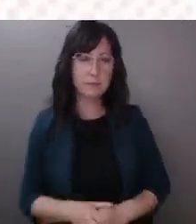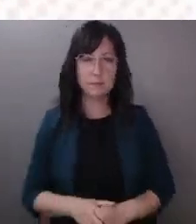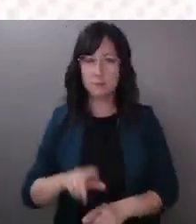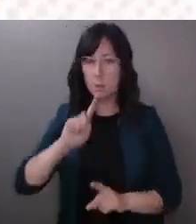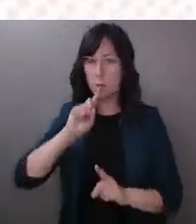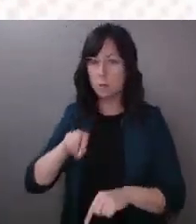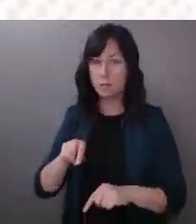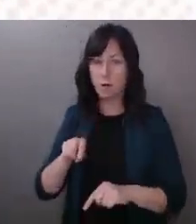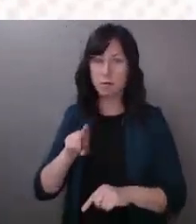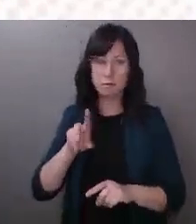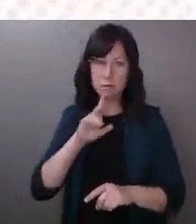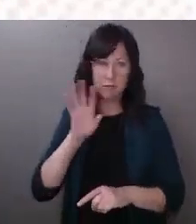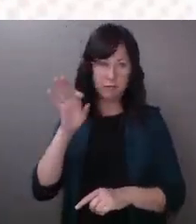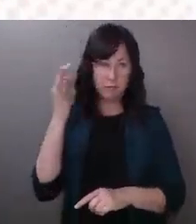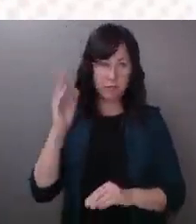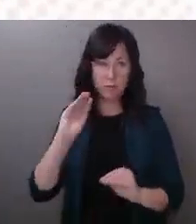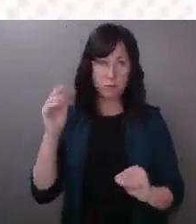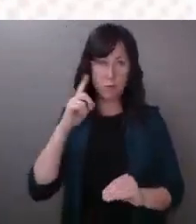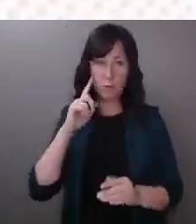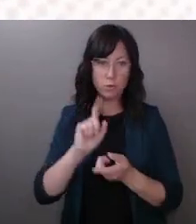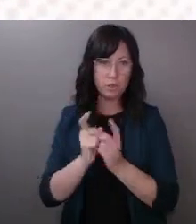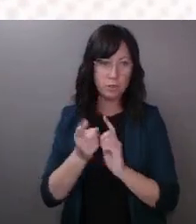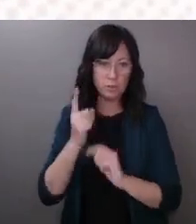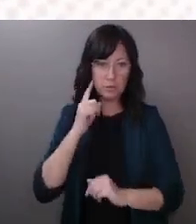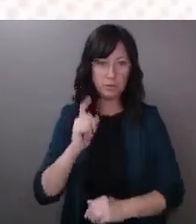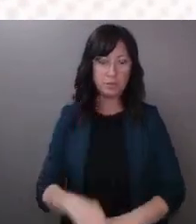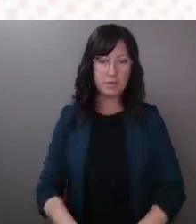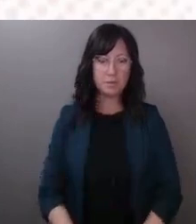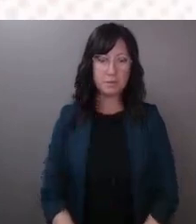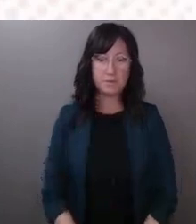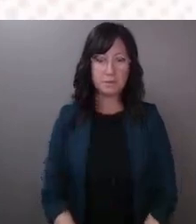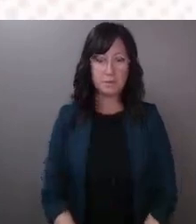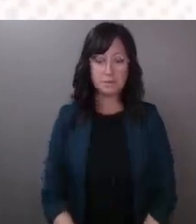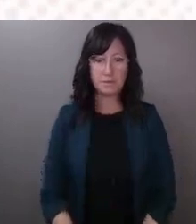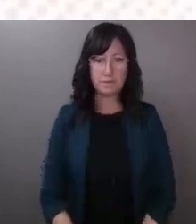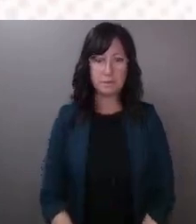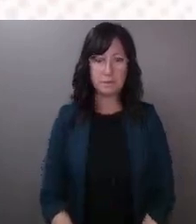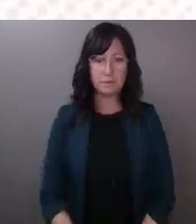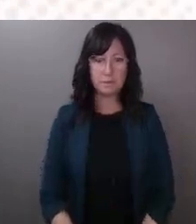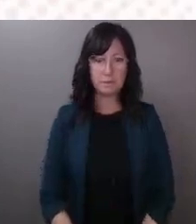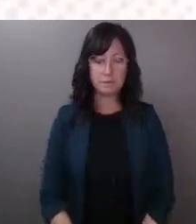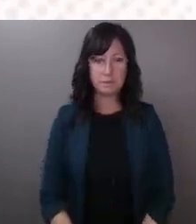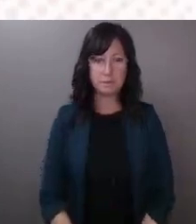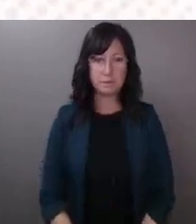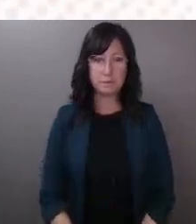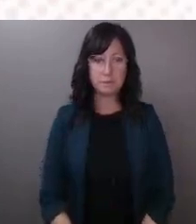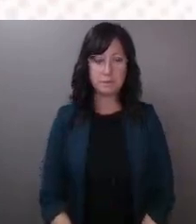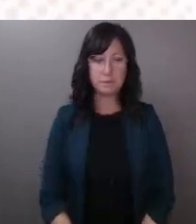ça. Donc, dans un premier temps, on va commencer par donner 13 trains simples. Et si